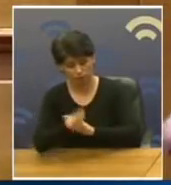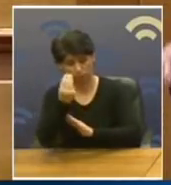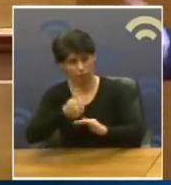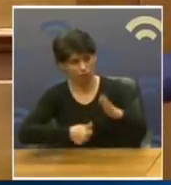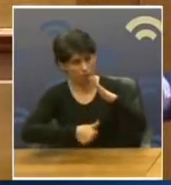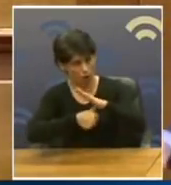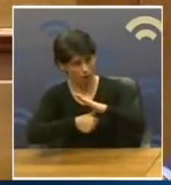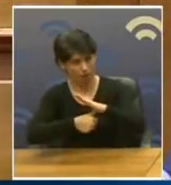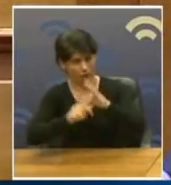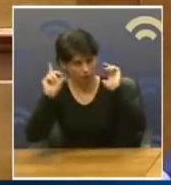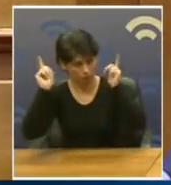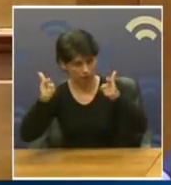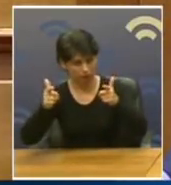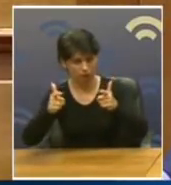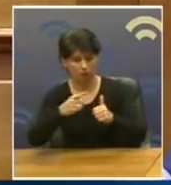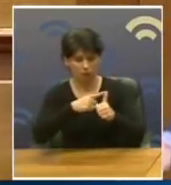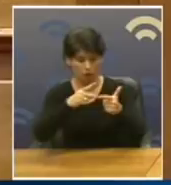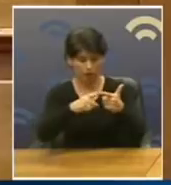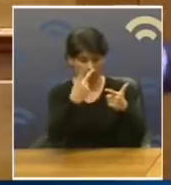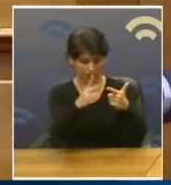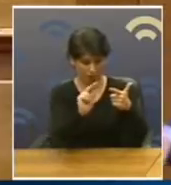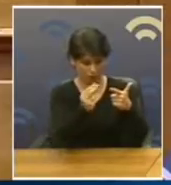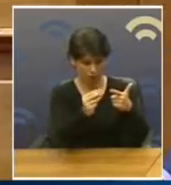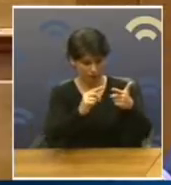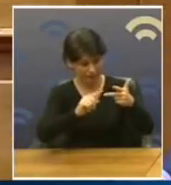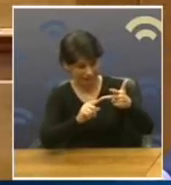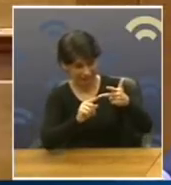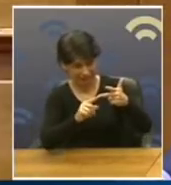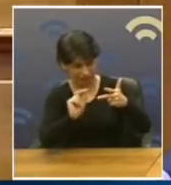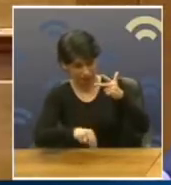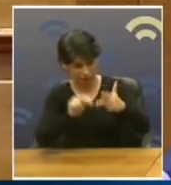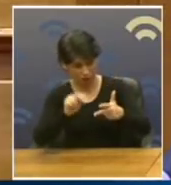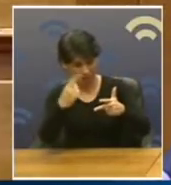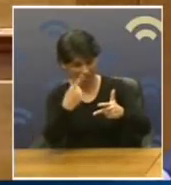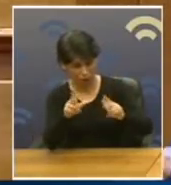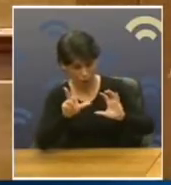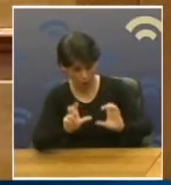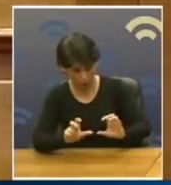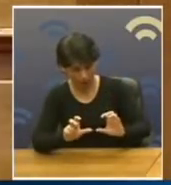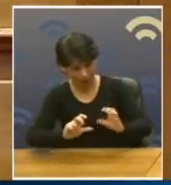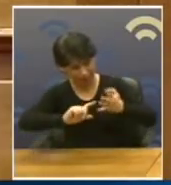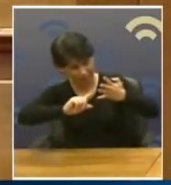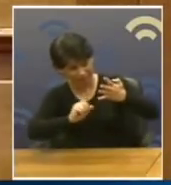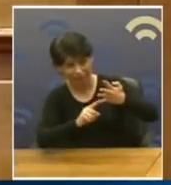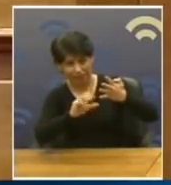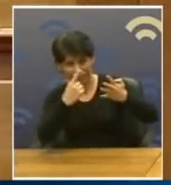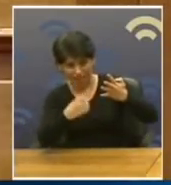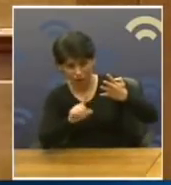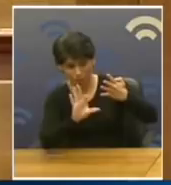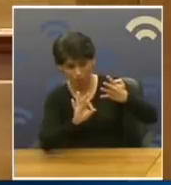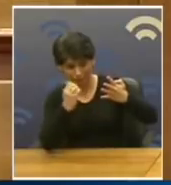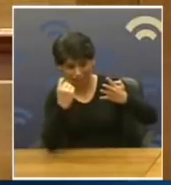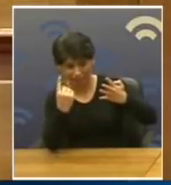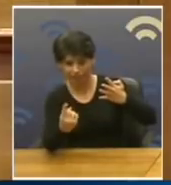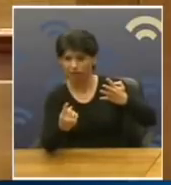στην πρώτη και τη δεύτερη 200 βουλευτές, στην τρίτη 180, στην τέταρτη 151